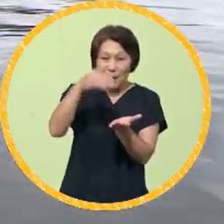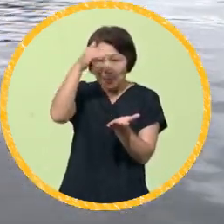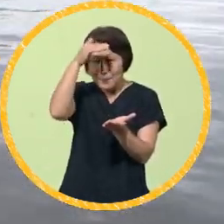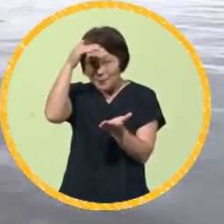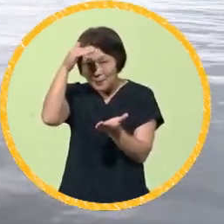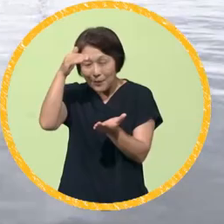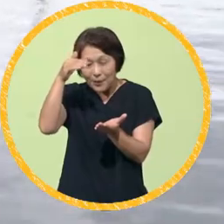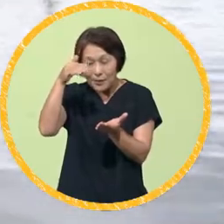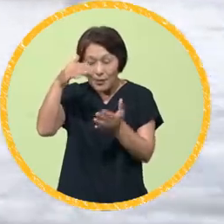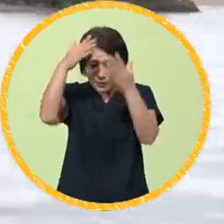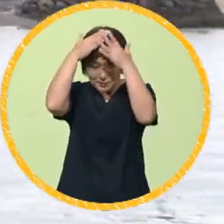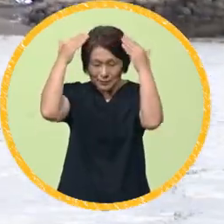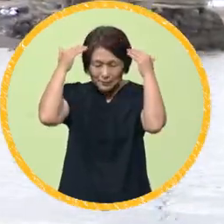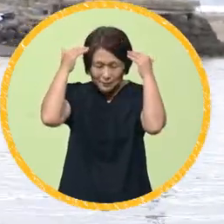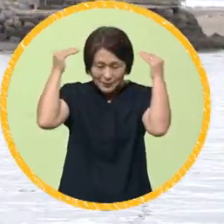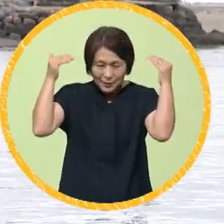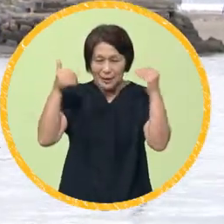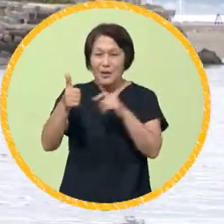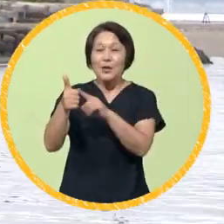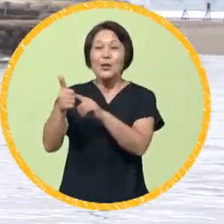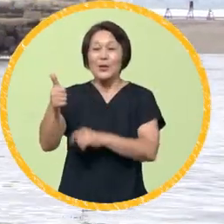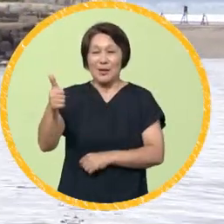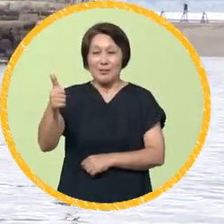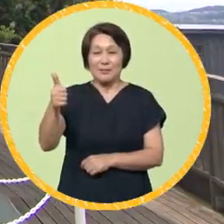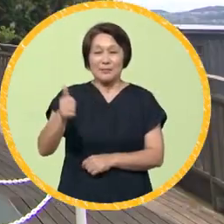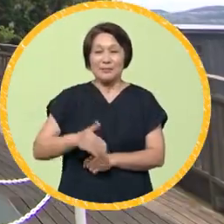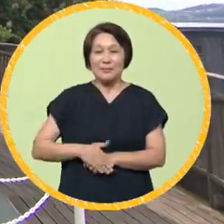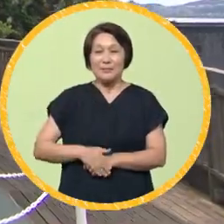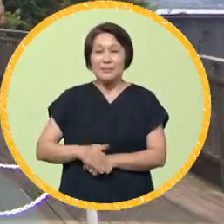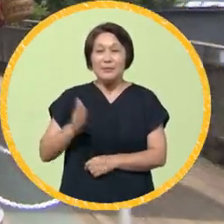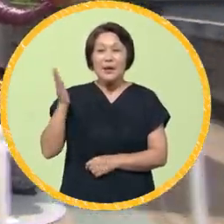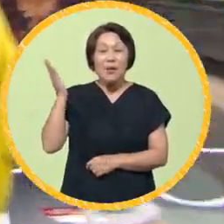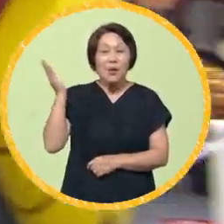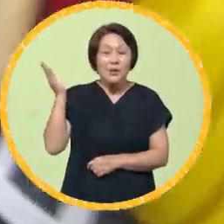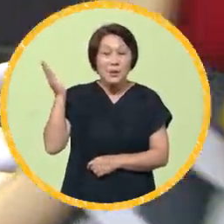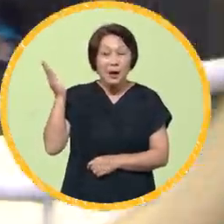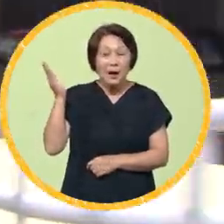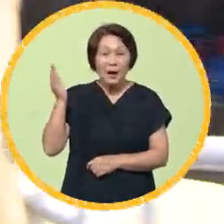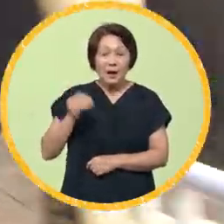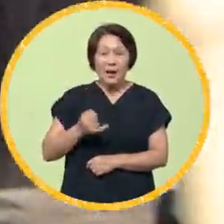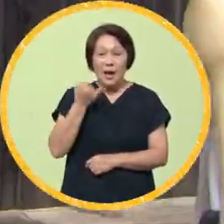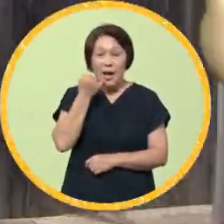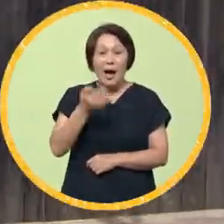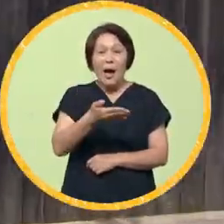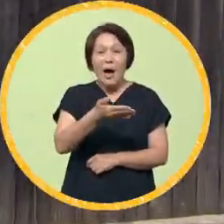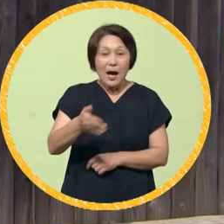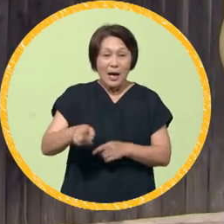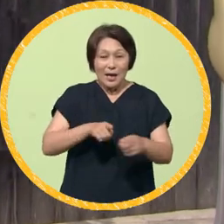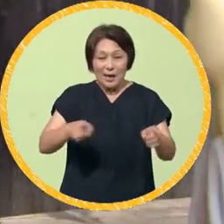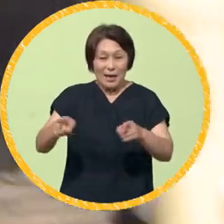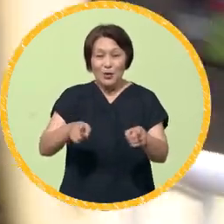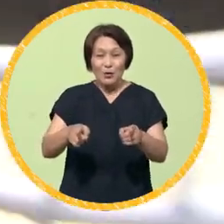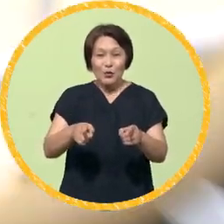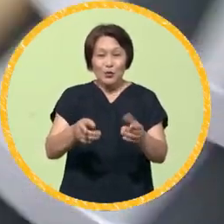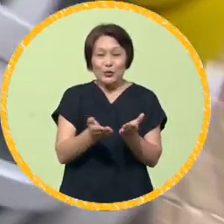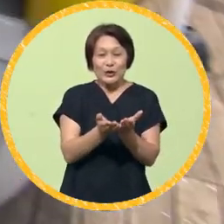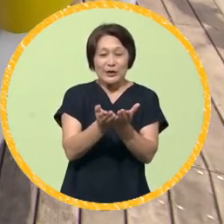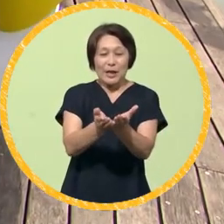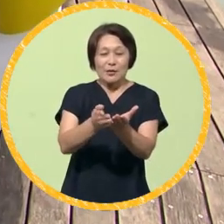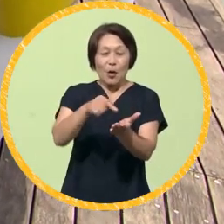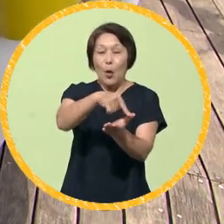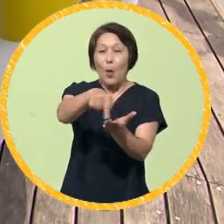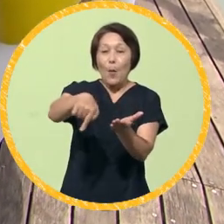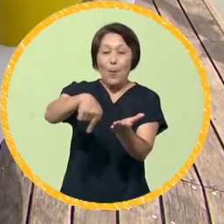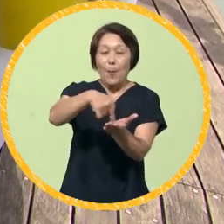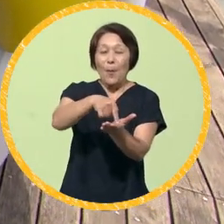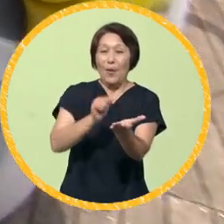ルフィだ、は い、ルフィです。 あ、すごい、ここも海賊船の一部ですか、これ。 そうです、船首の部分ですね。 うん、 はい、